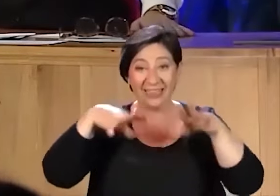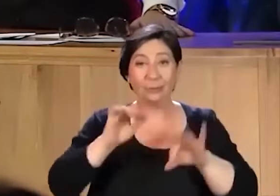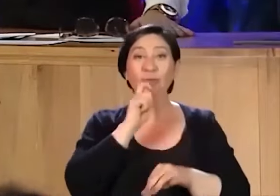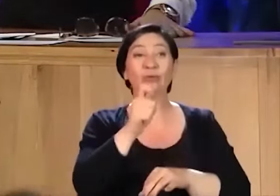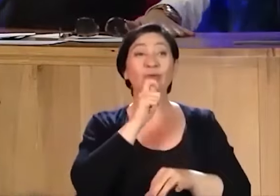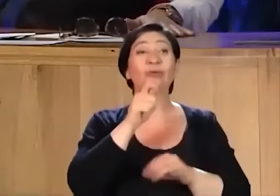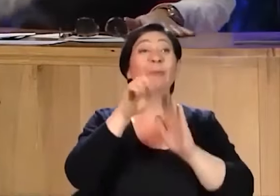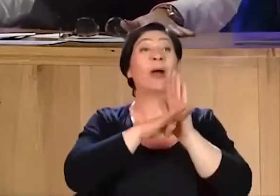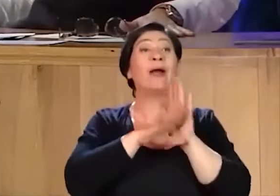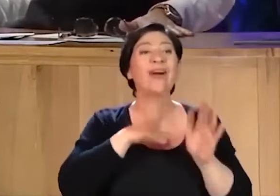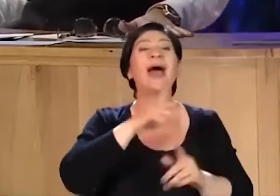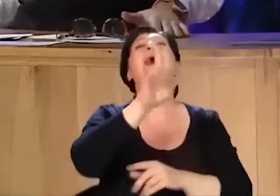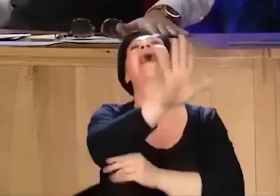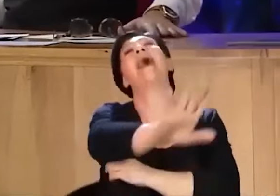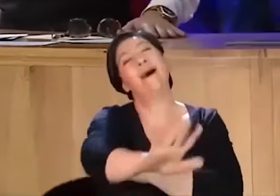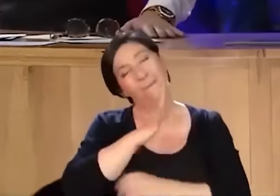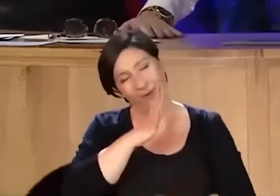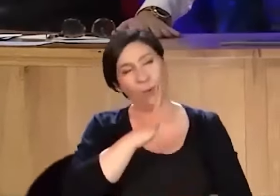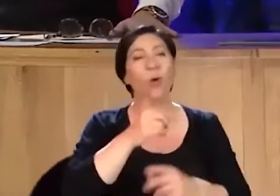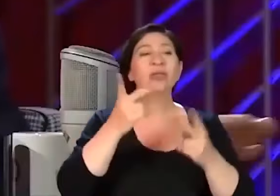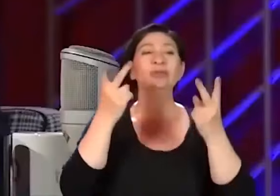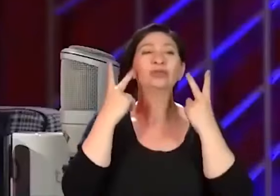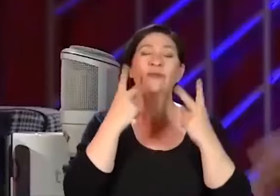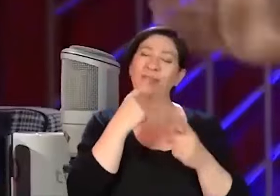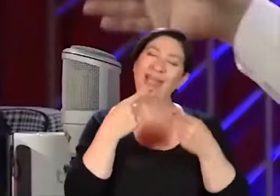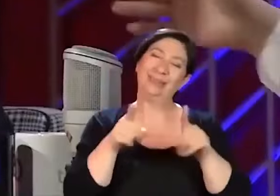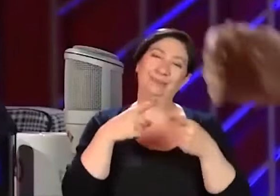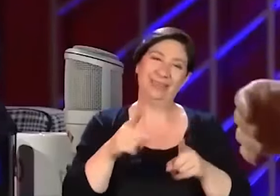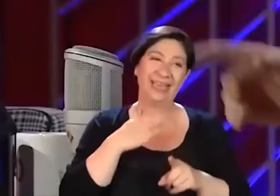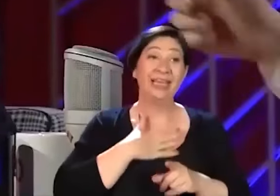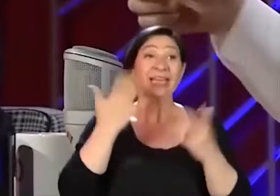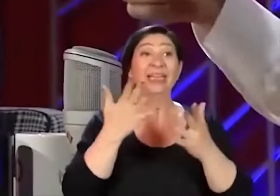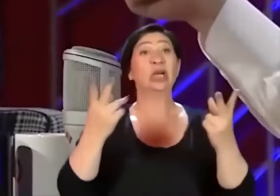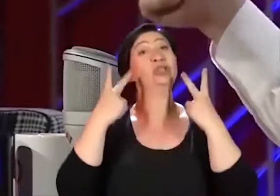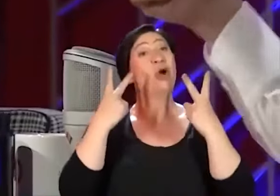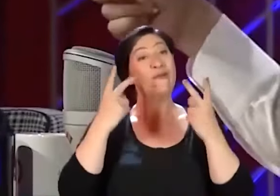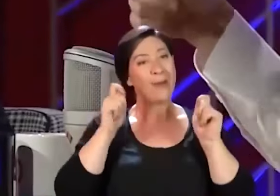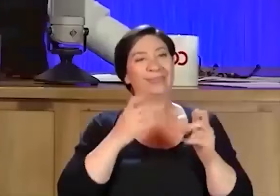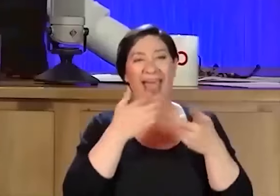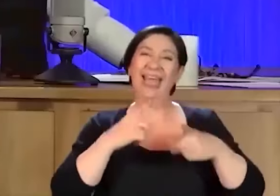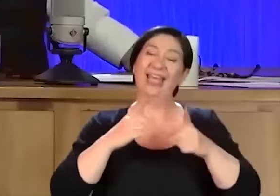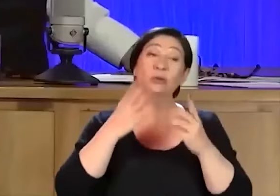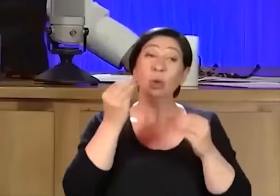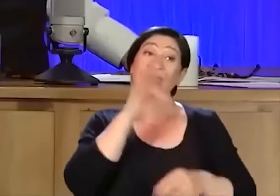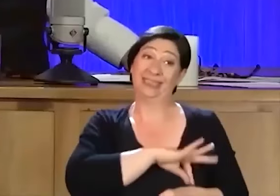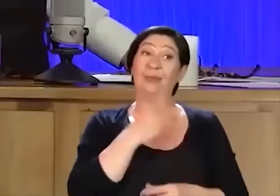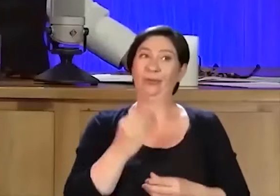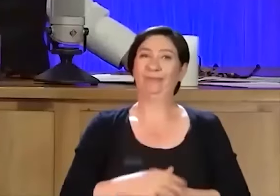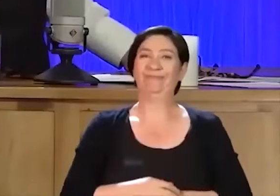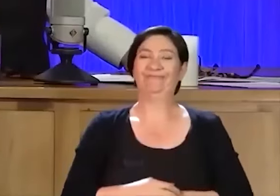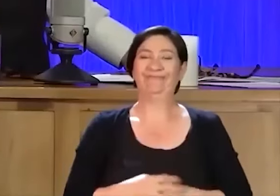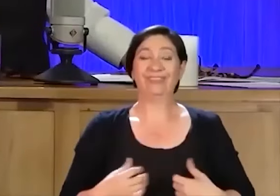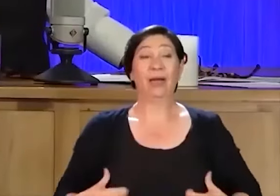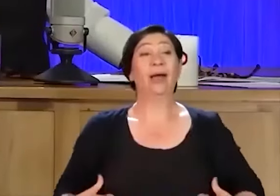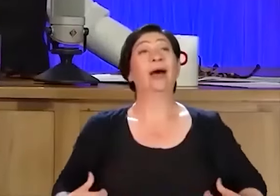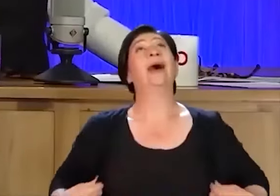sunucunun sunduğu bir meşhur program. Evet evet yani onu da, biliyorum. Yani talk show derken espri yaptı. Keşke talk show yapabilse yani. Hayır ama yani. çok işe yaradı.